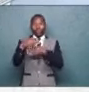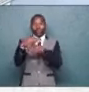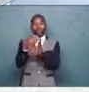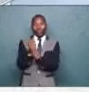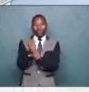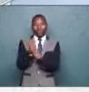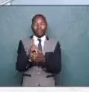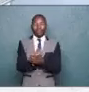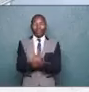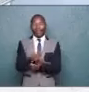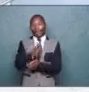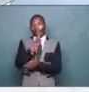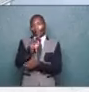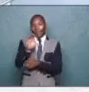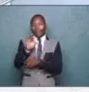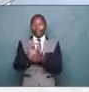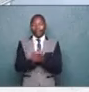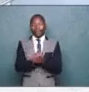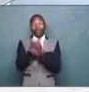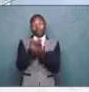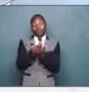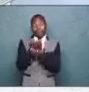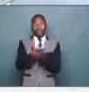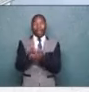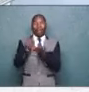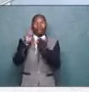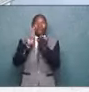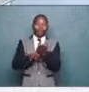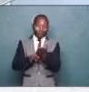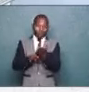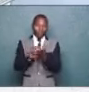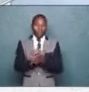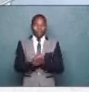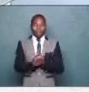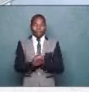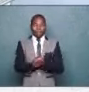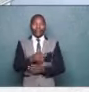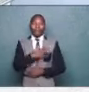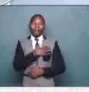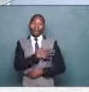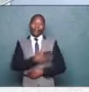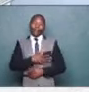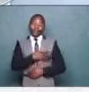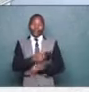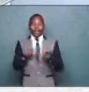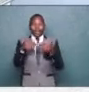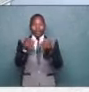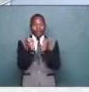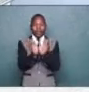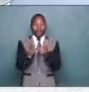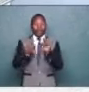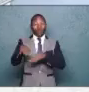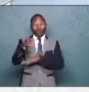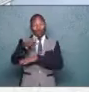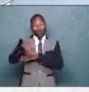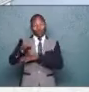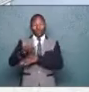bungwe la chisankho kupempha chilolezo. Chonde, azipani ndi